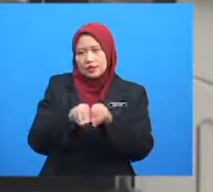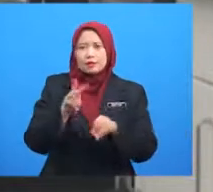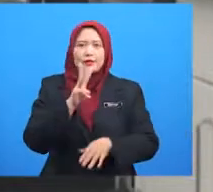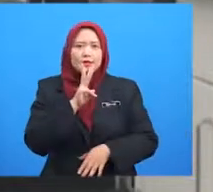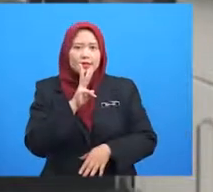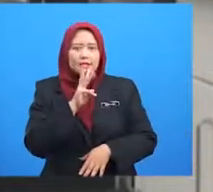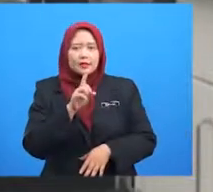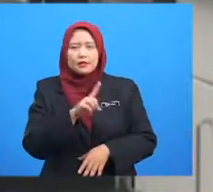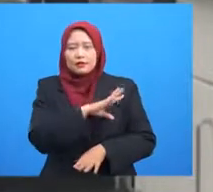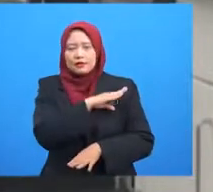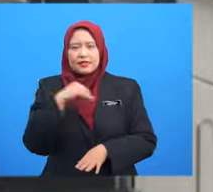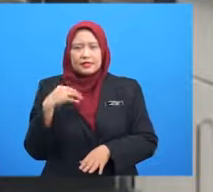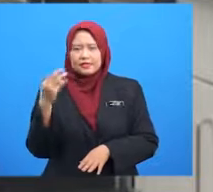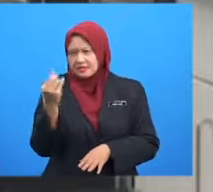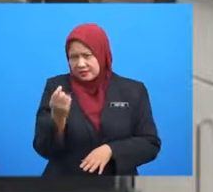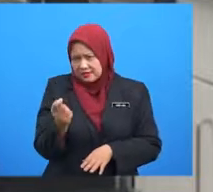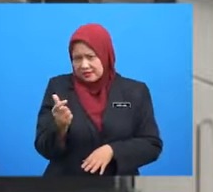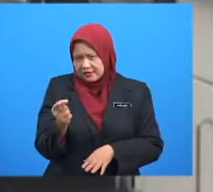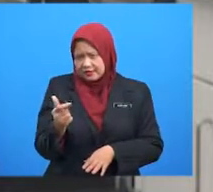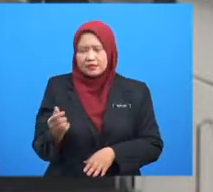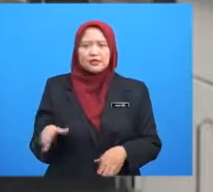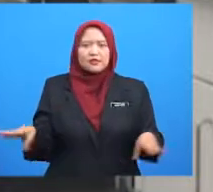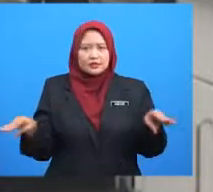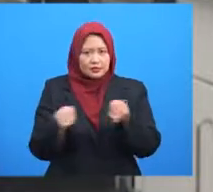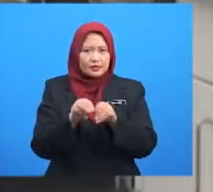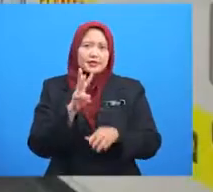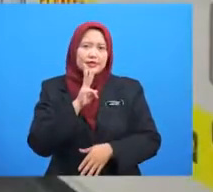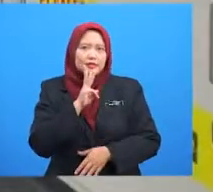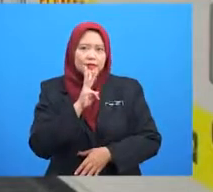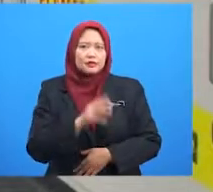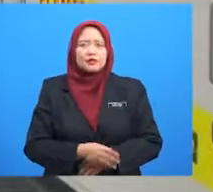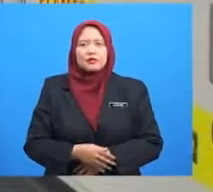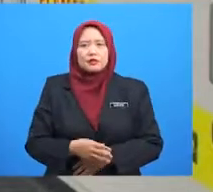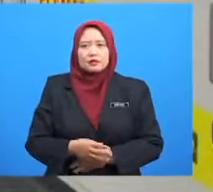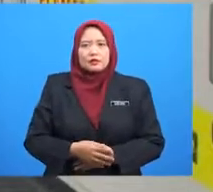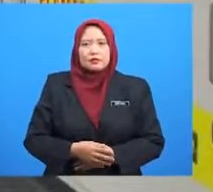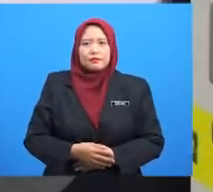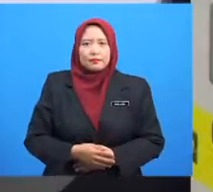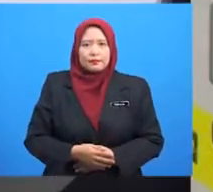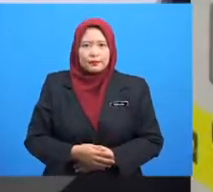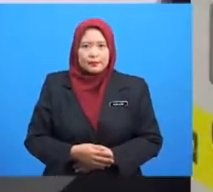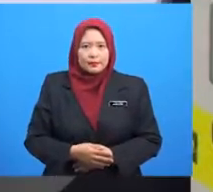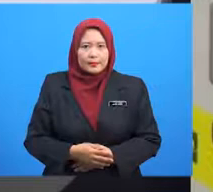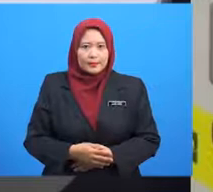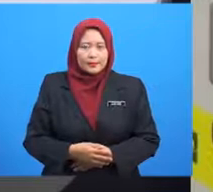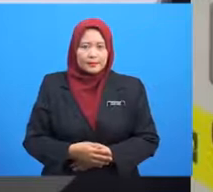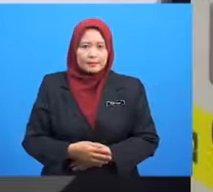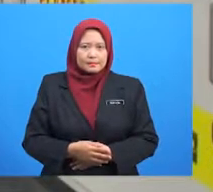Alat dan bahan yang diperlukan ialah sebatang lidi, gam, air